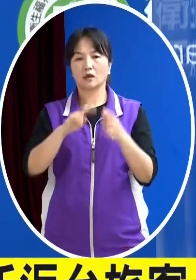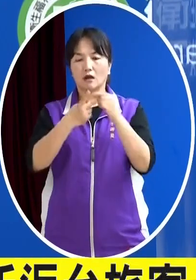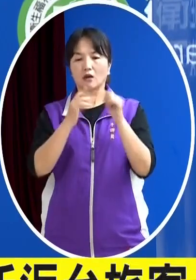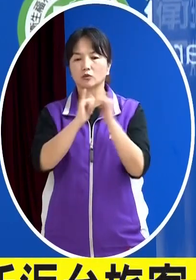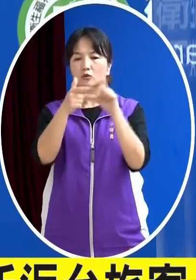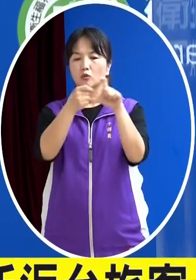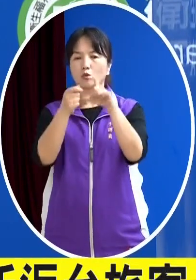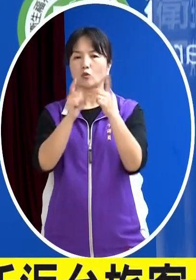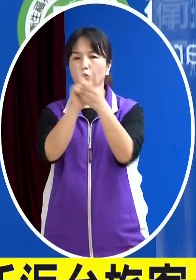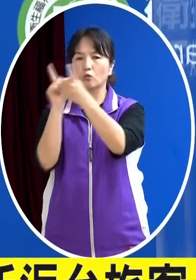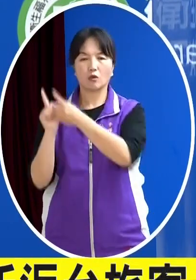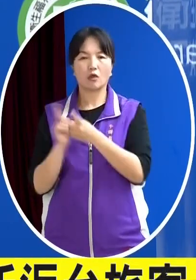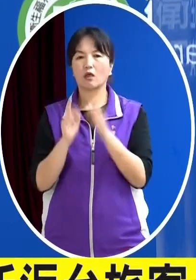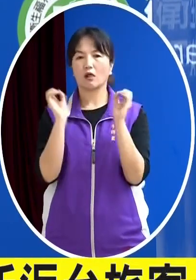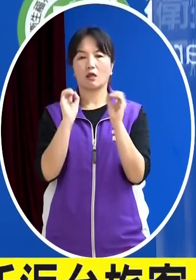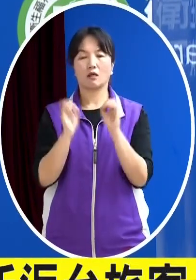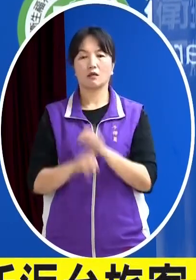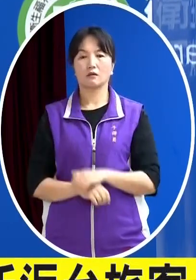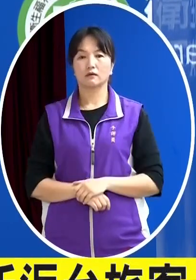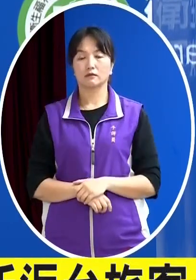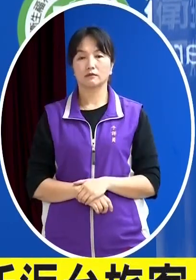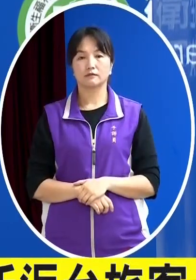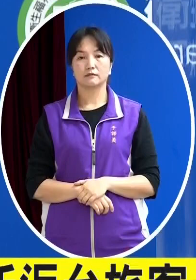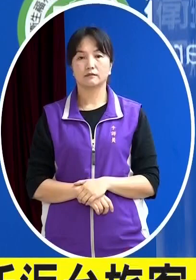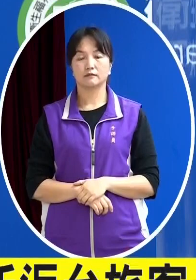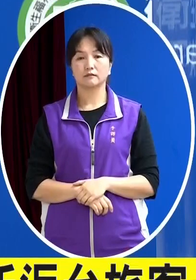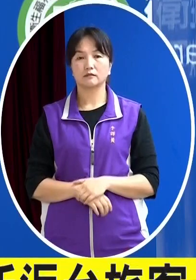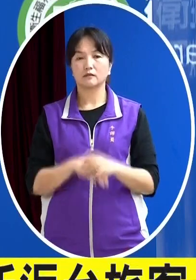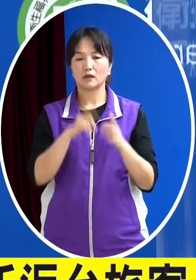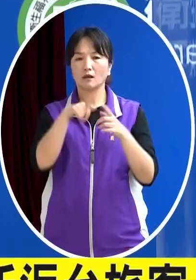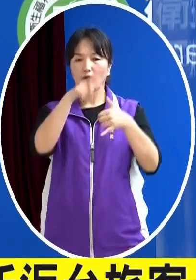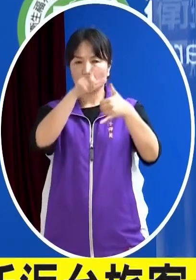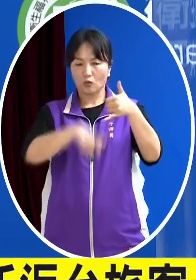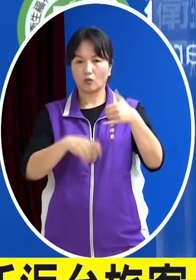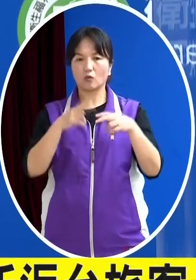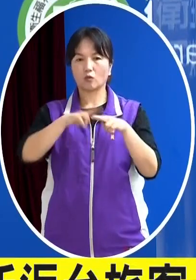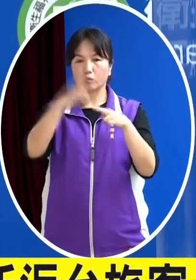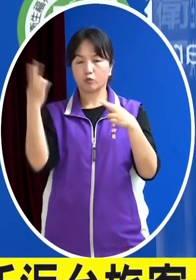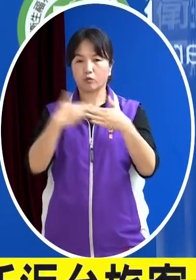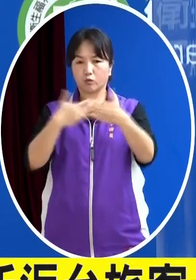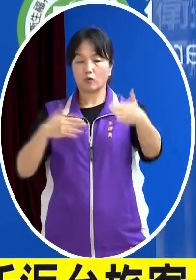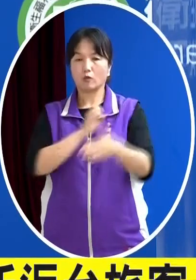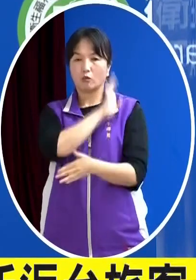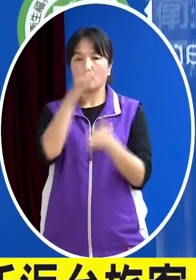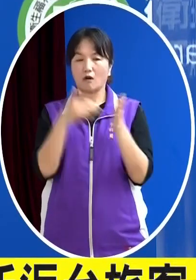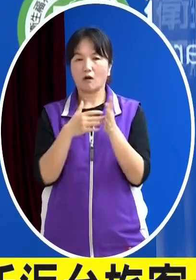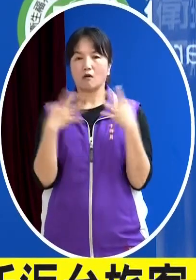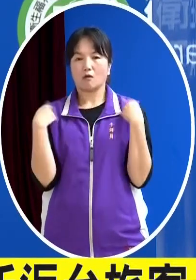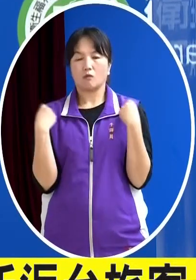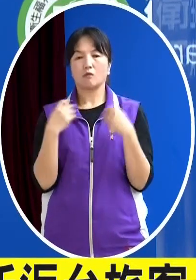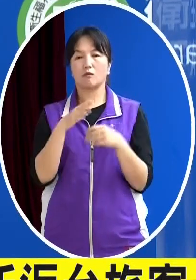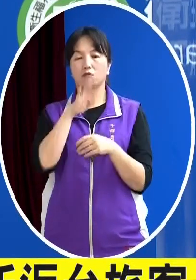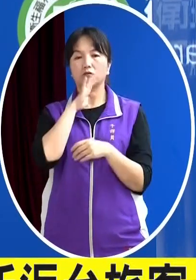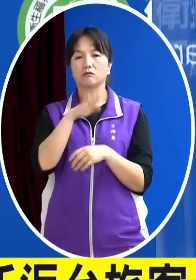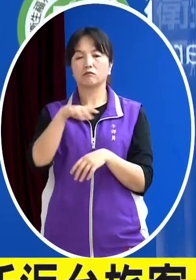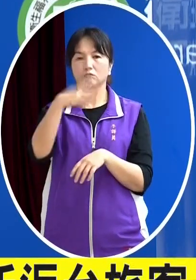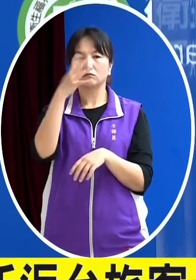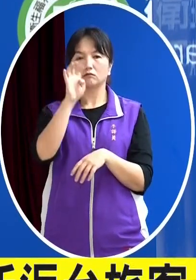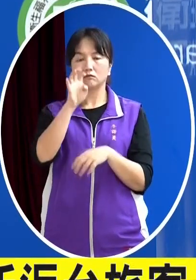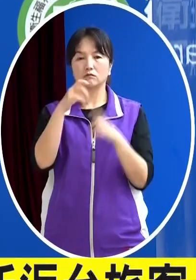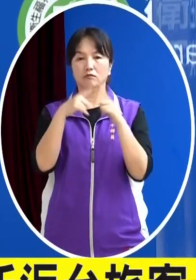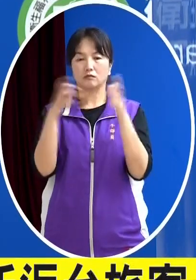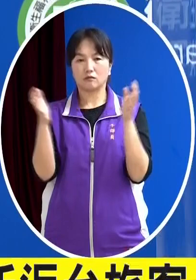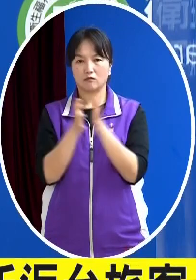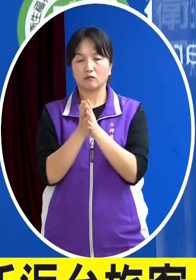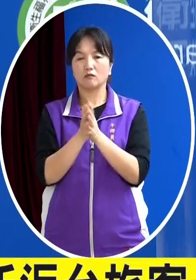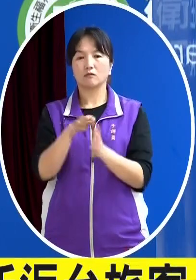跟我们的社区有接触。那接触隔离的哈，仍然是维持是420人，所以我们现在